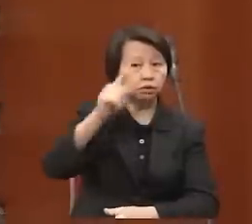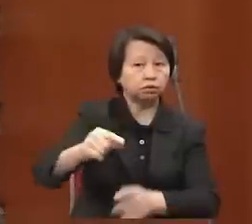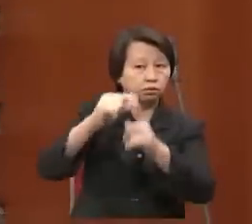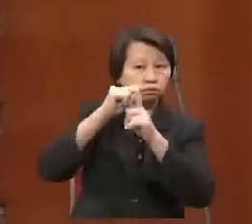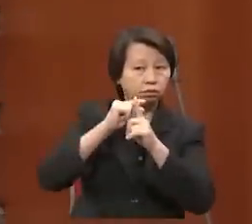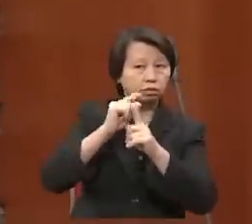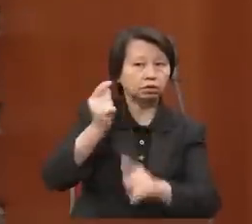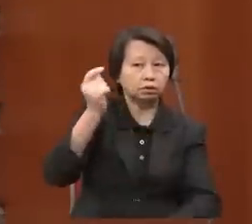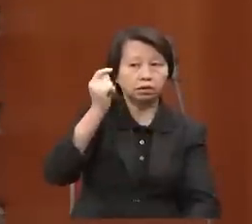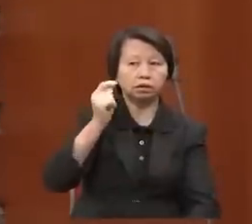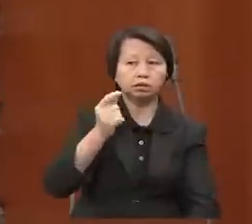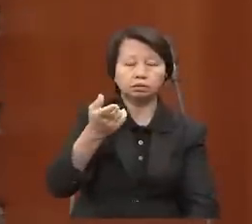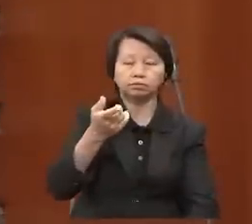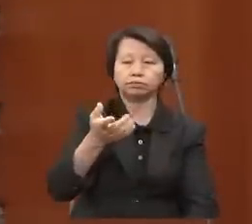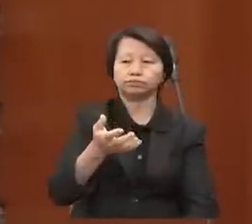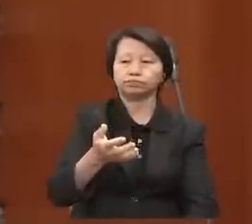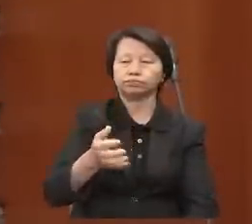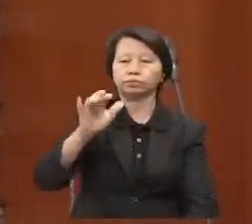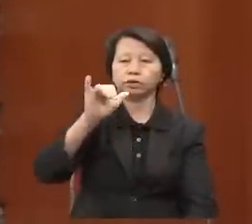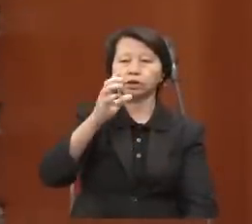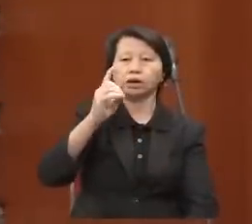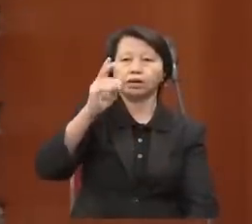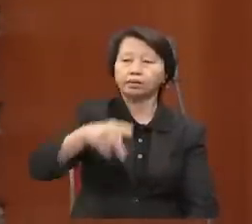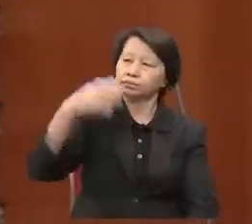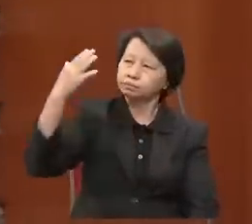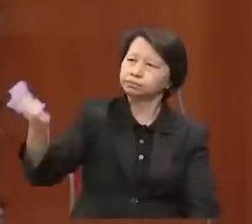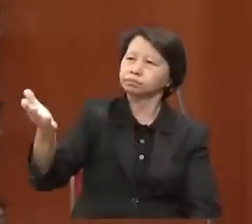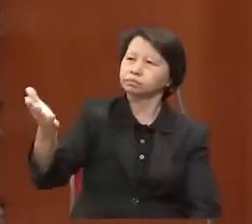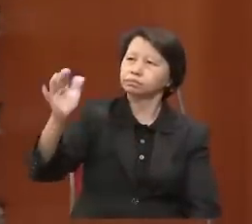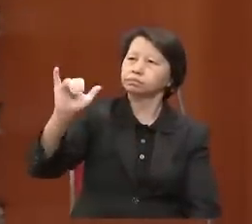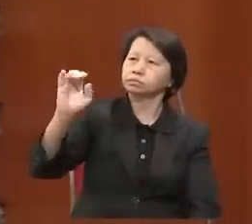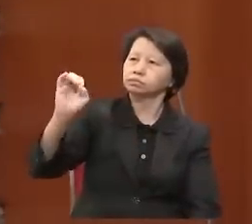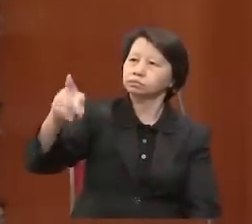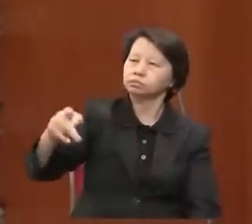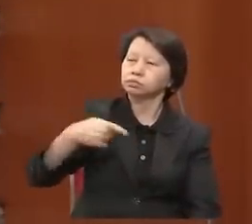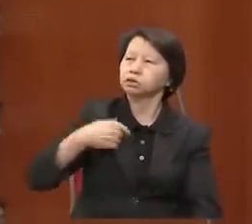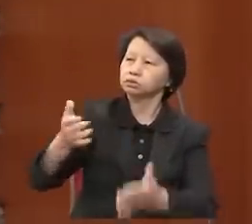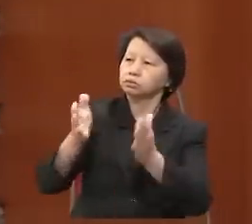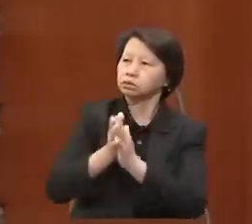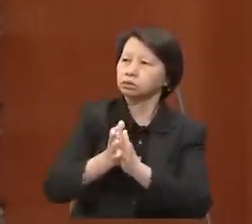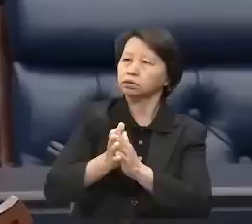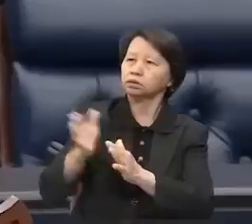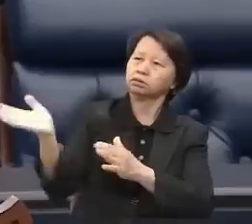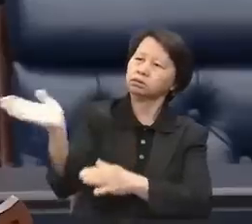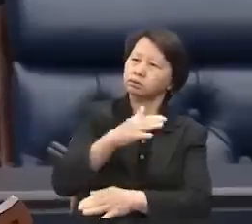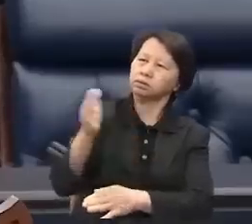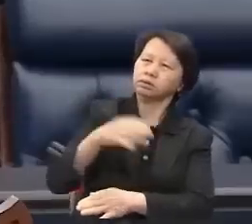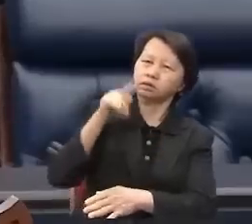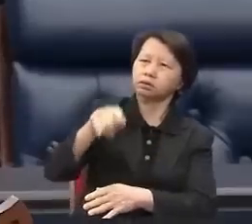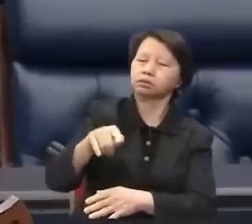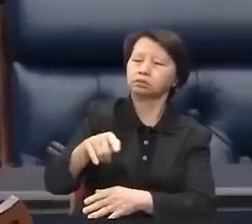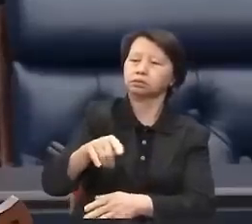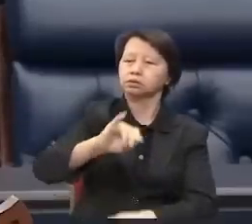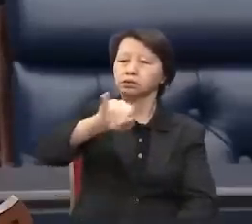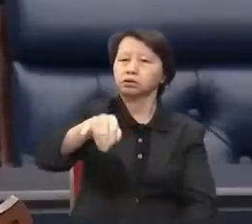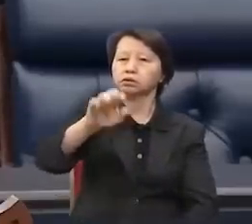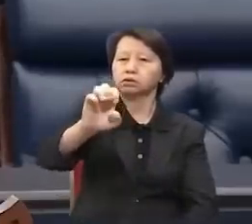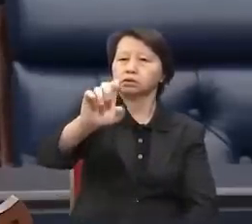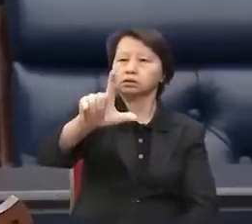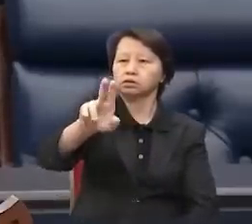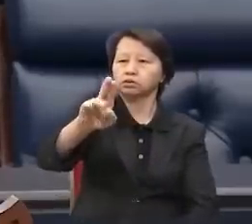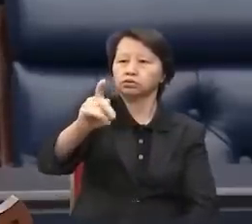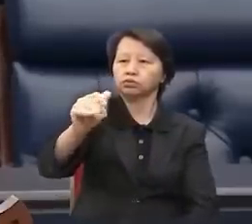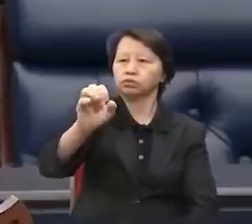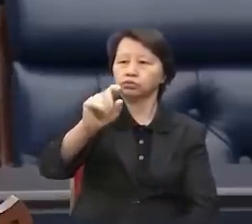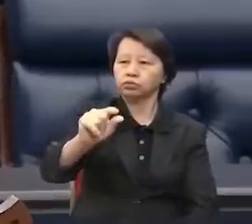itu. Dan Di-Pertua, Timbalan speaker, gagasan keadilan. Saya minta ruling, saya minta Jelutong.